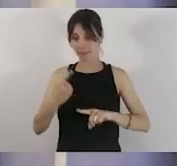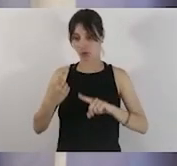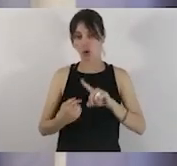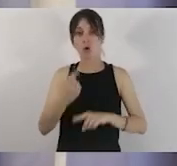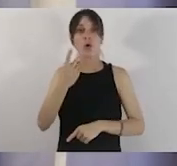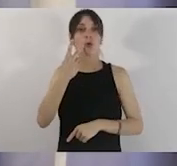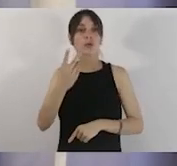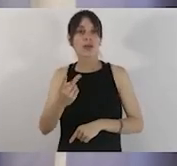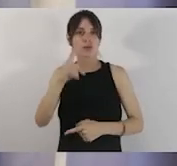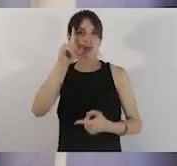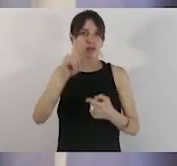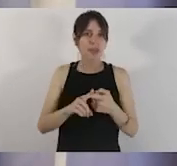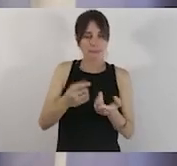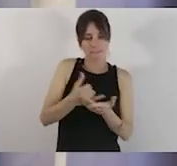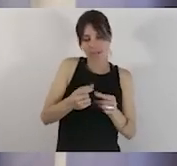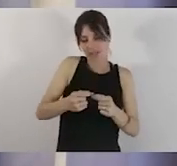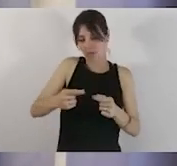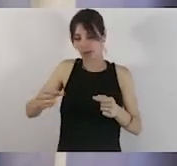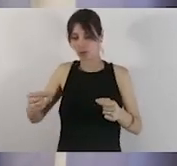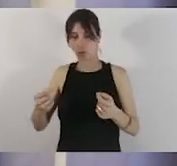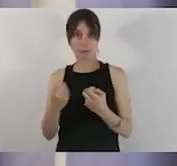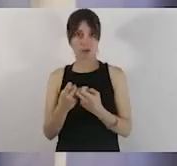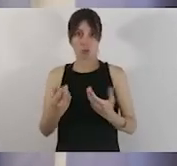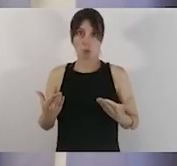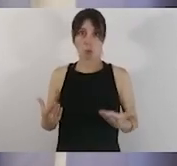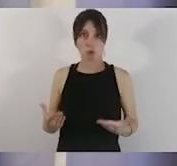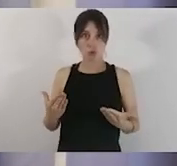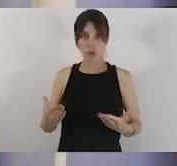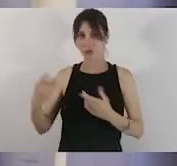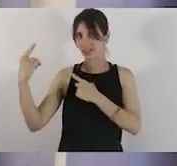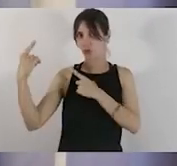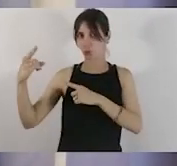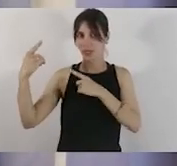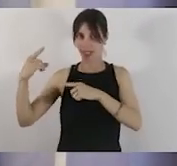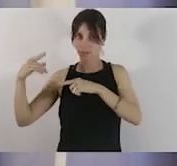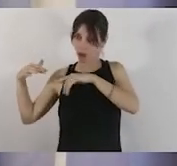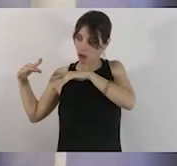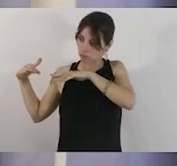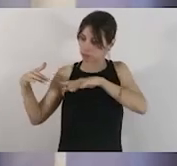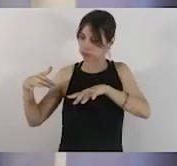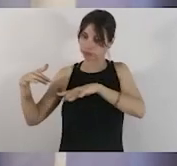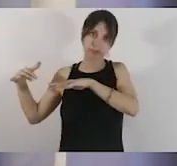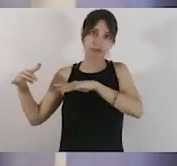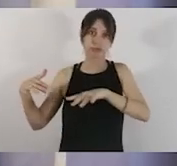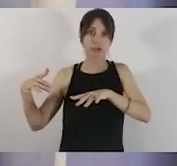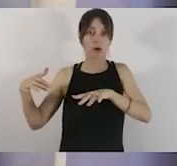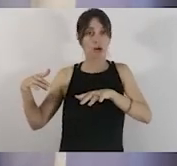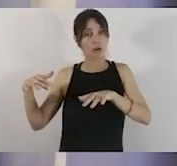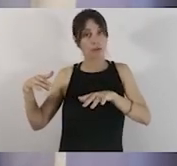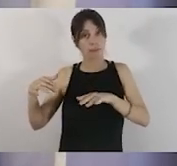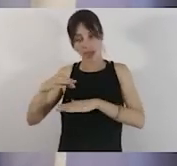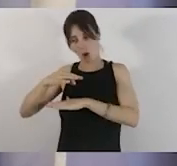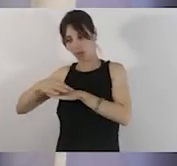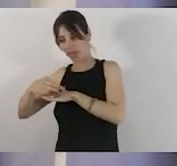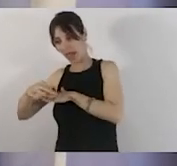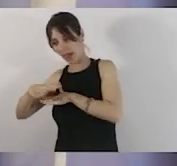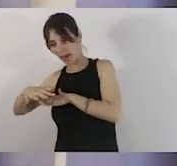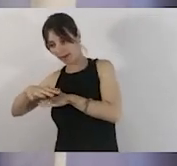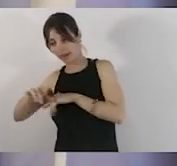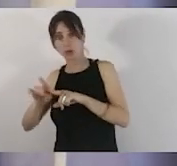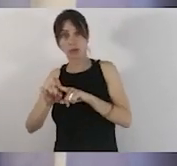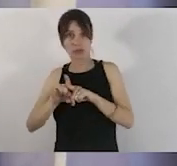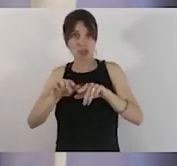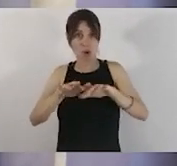par exemple, les questions de fréquentation aujourd'hui sont aussi importantes en mer qu'à terre. Et donc, il y a besoin que les